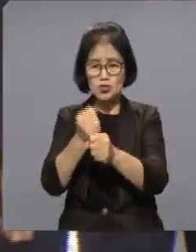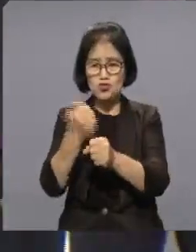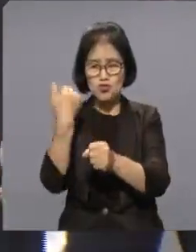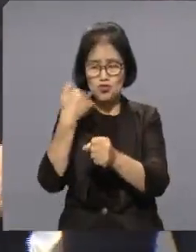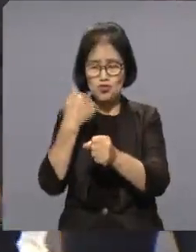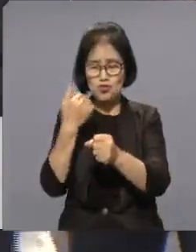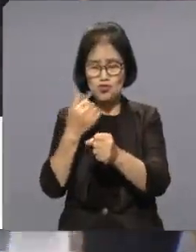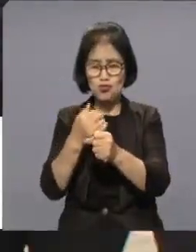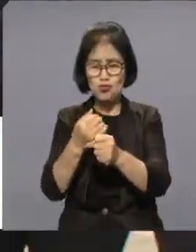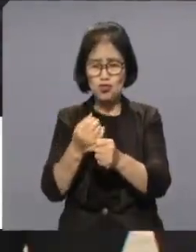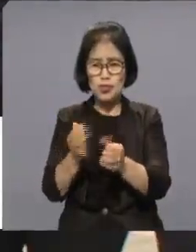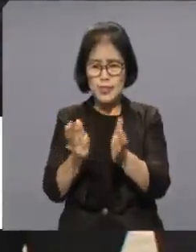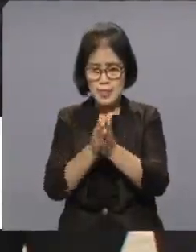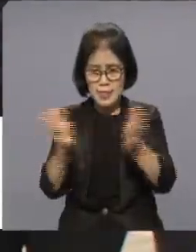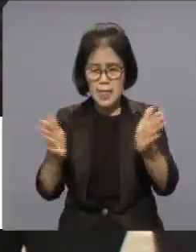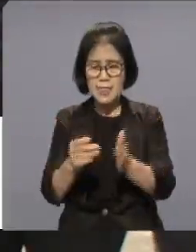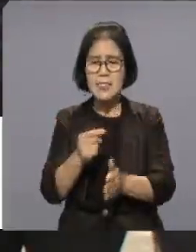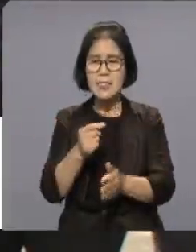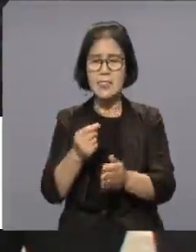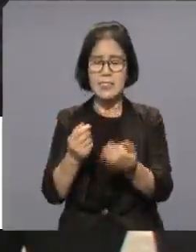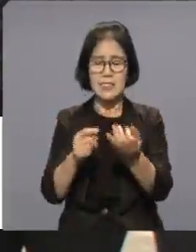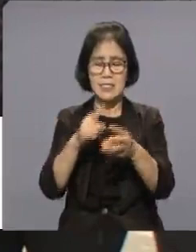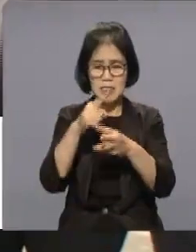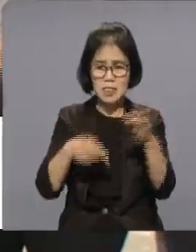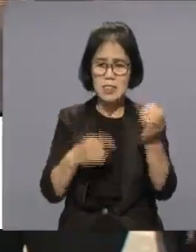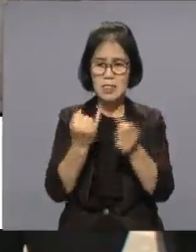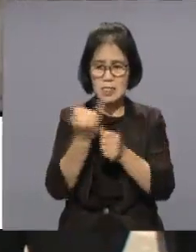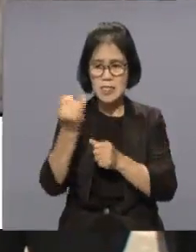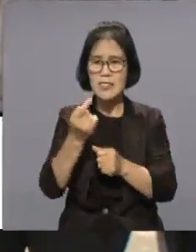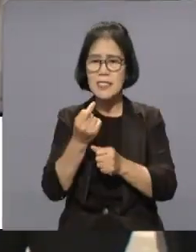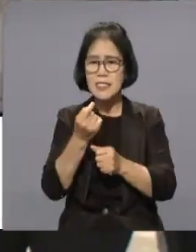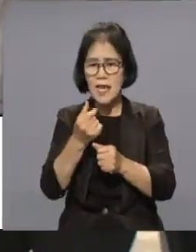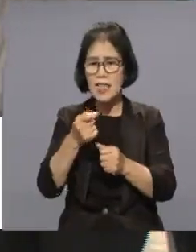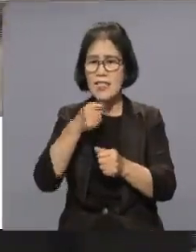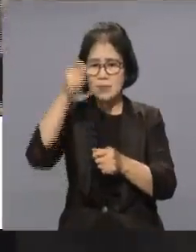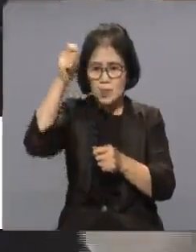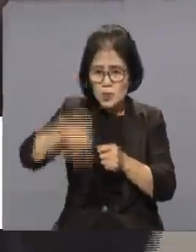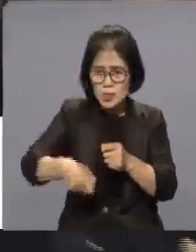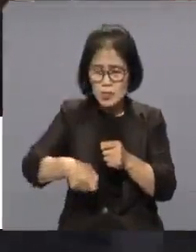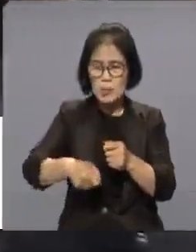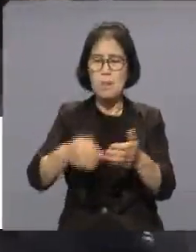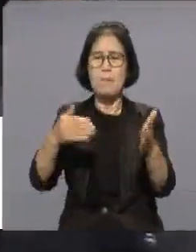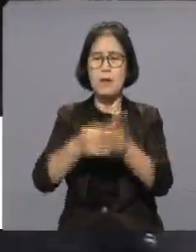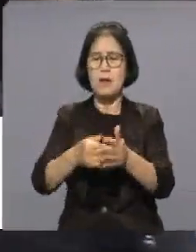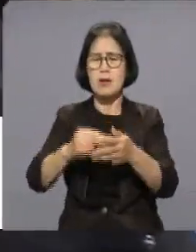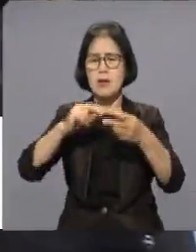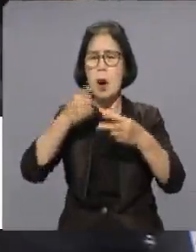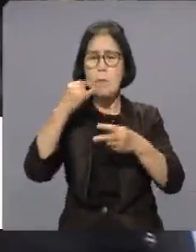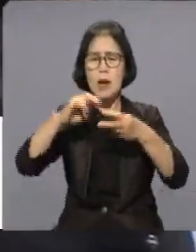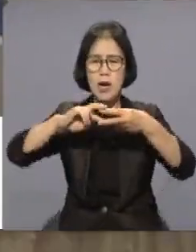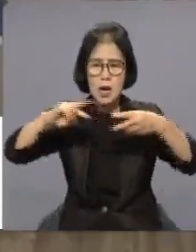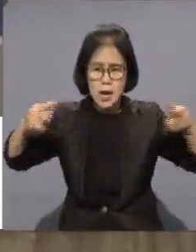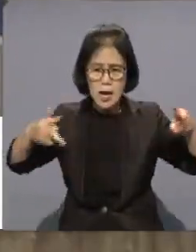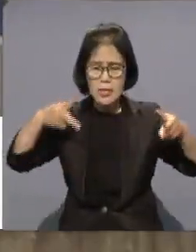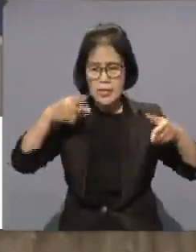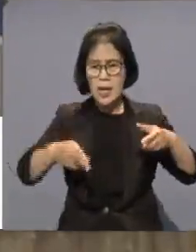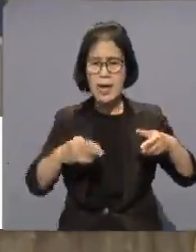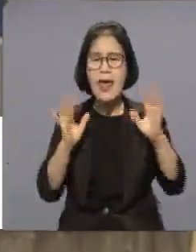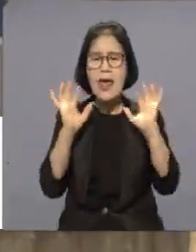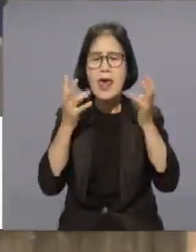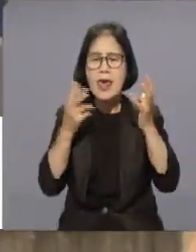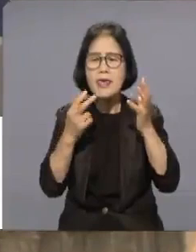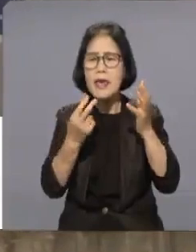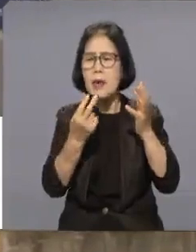김건희 여사가 작은 금도끼로 진수선을 절단하며 알렸습니다. 탯줄을 잘라 신생아 숨통을